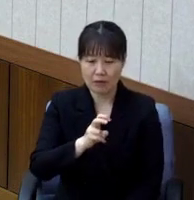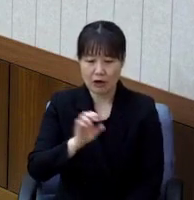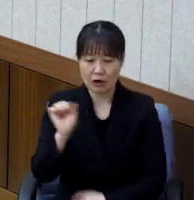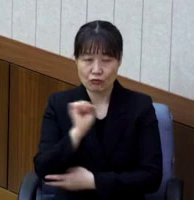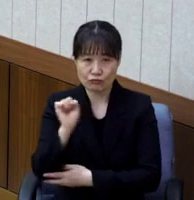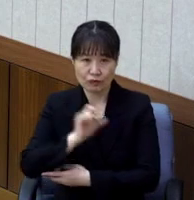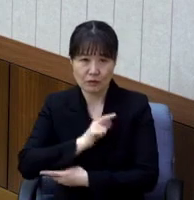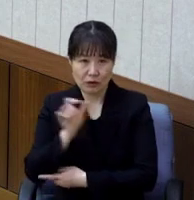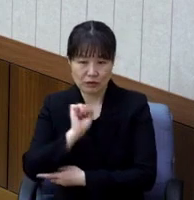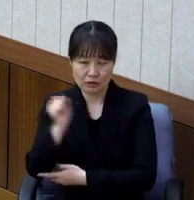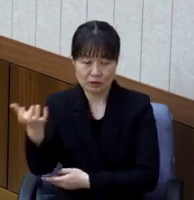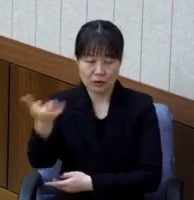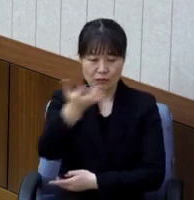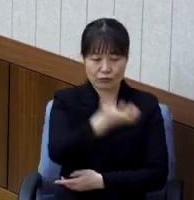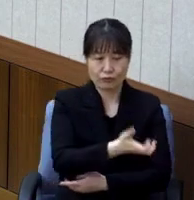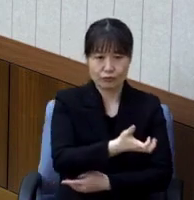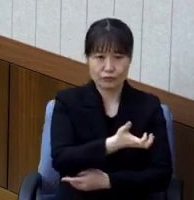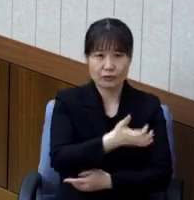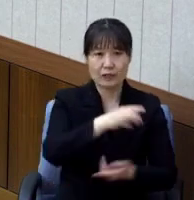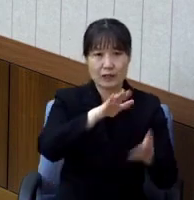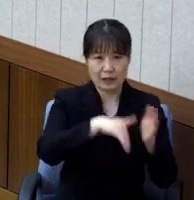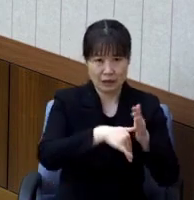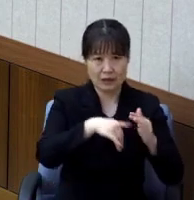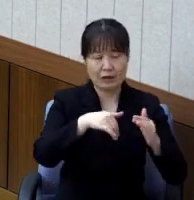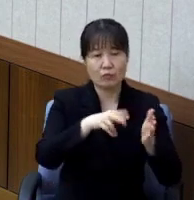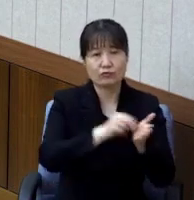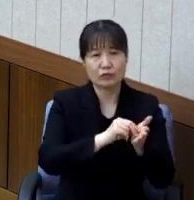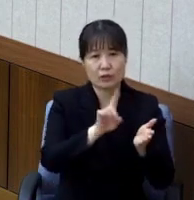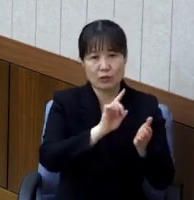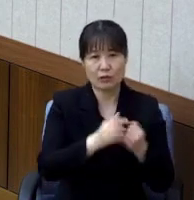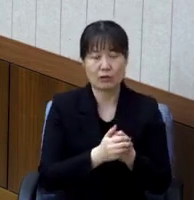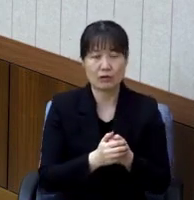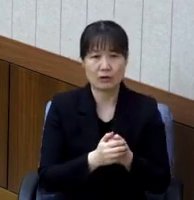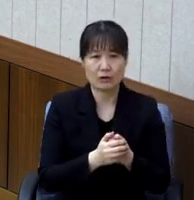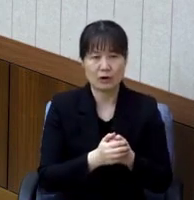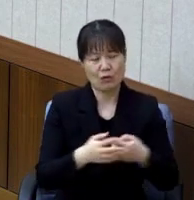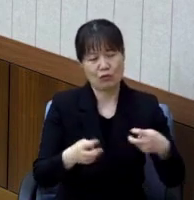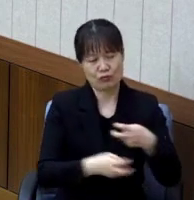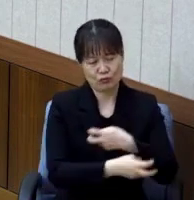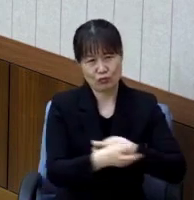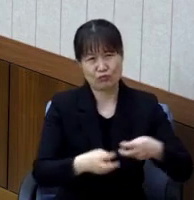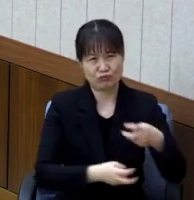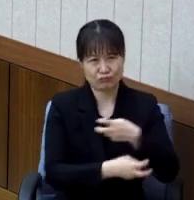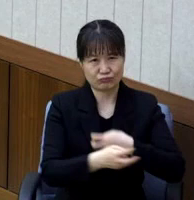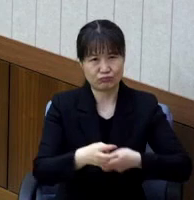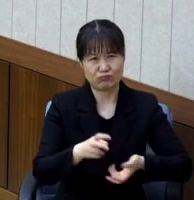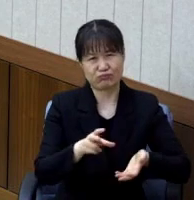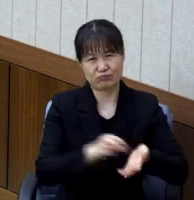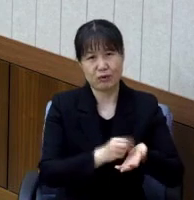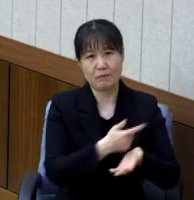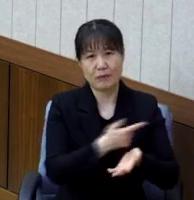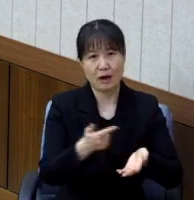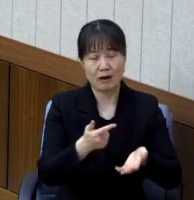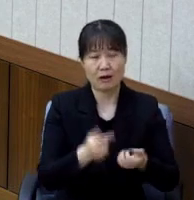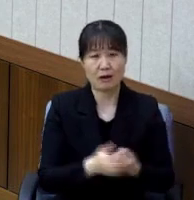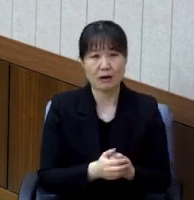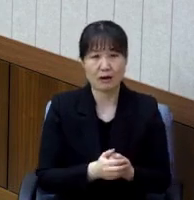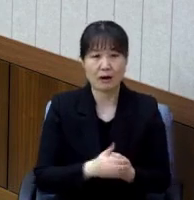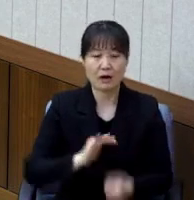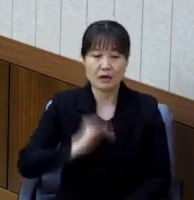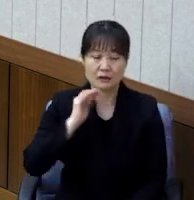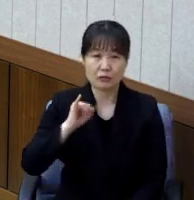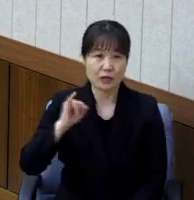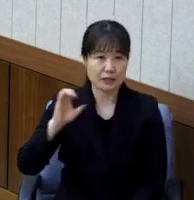발생할 수 있는 문제점에 대해 말씀드리겠습니다 첫째 교통 혼자 가중과 교통사고 위험성이 높아질 것입니다 의정부시와